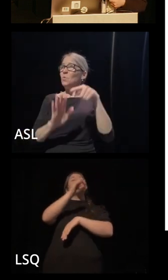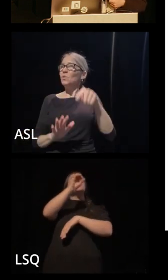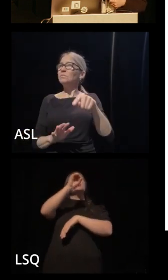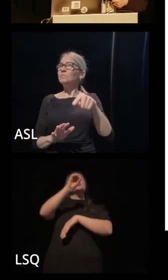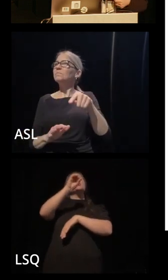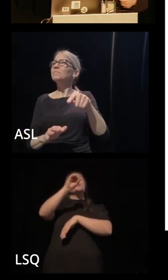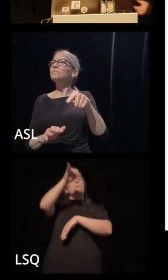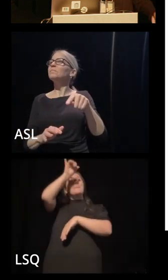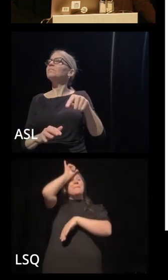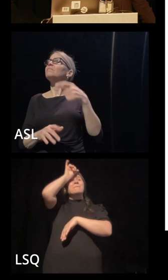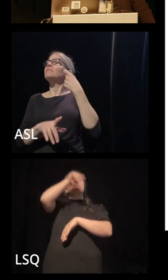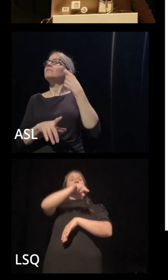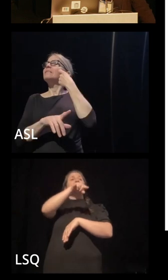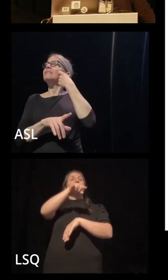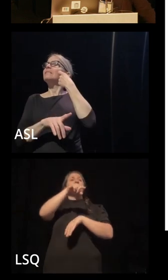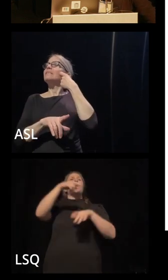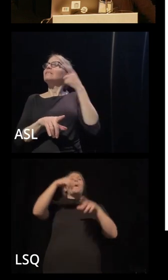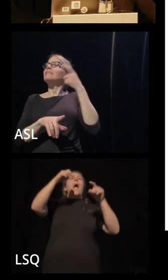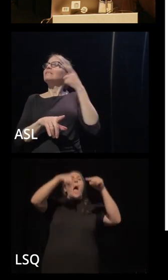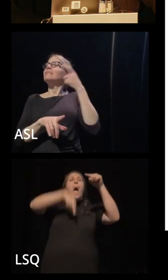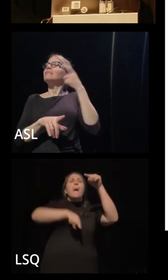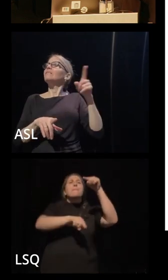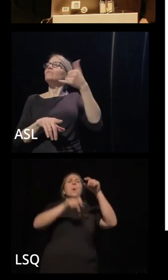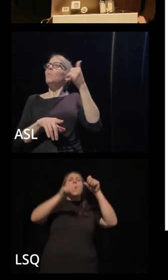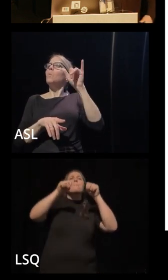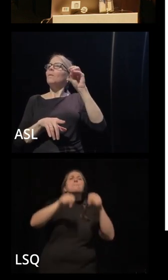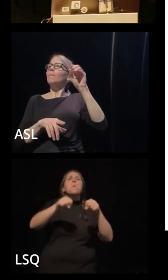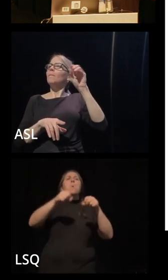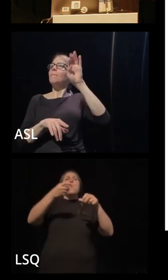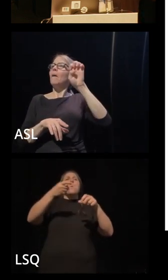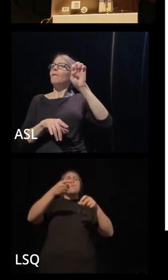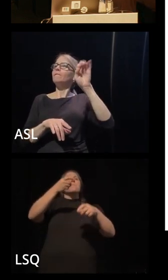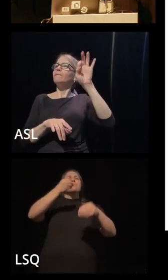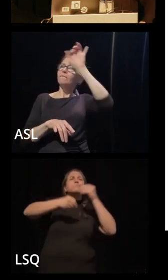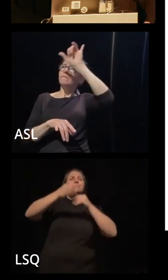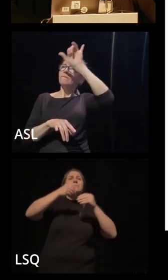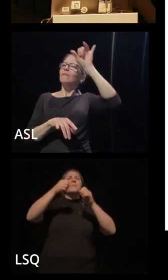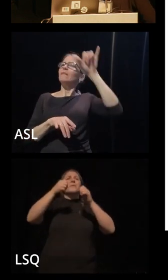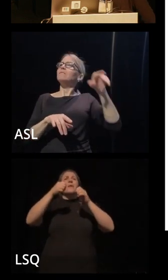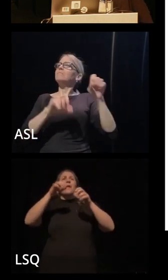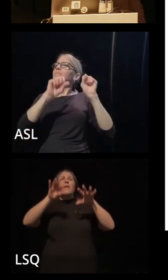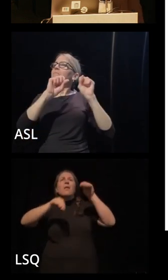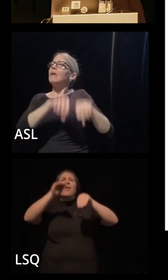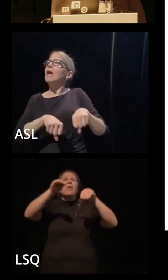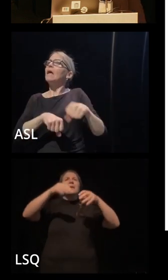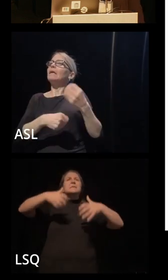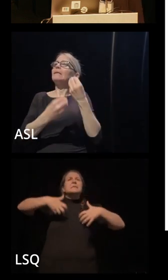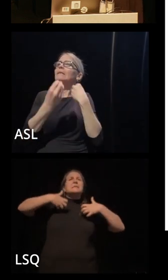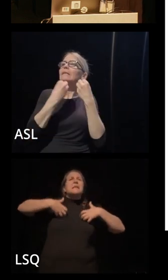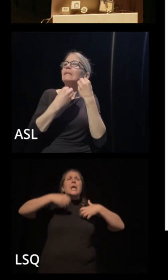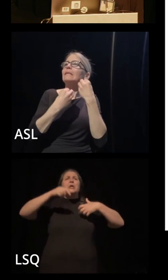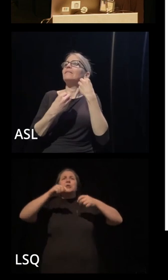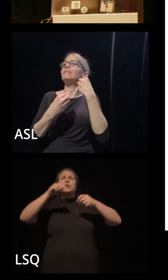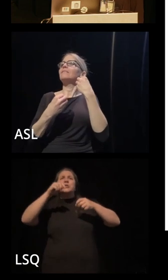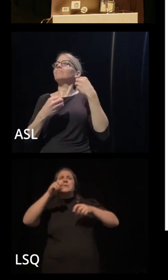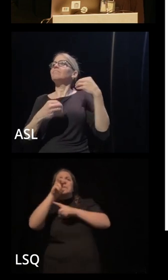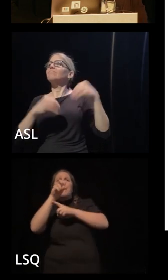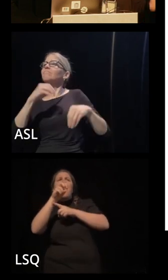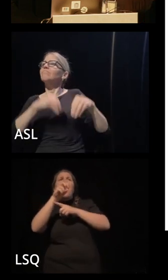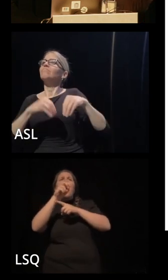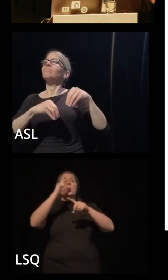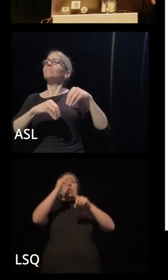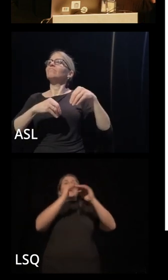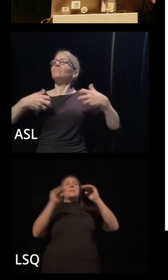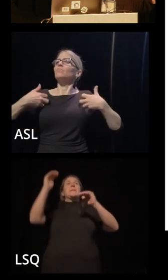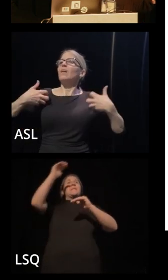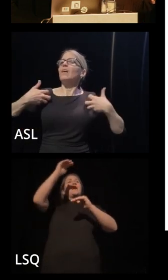avec des ours au rez-de-chaussée. Il y avait une ménagerie avec des buffles, des serpents, des singes au sous-sol. Et au troisième étage,